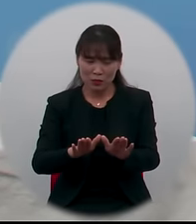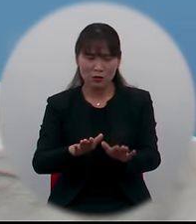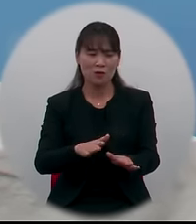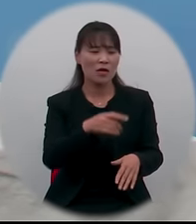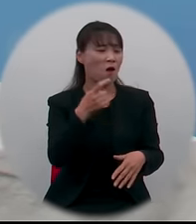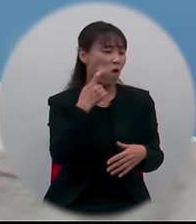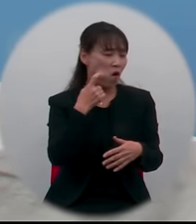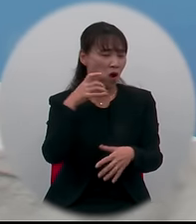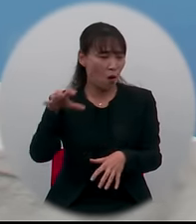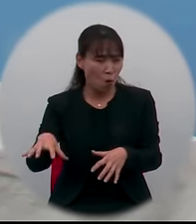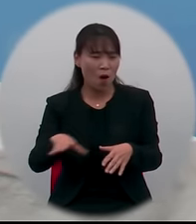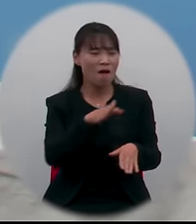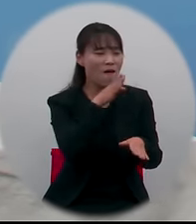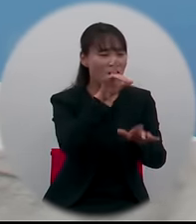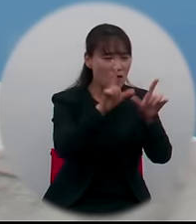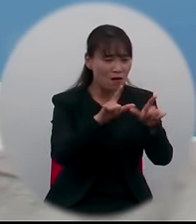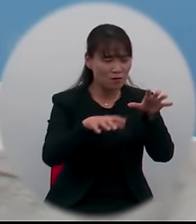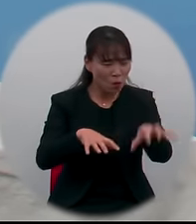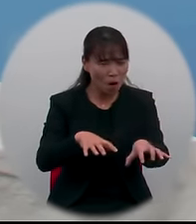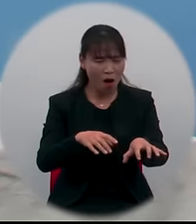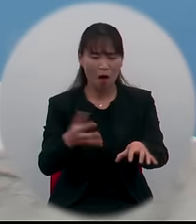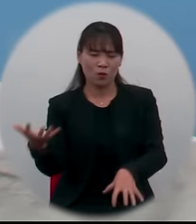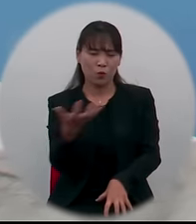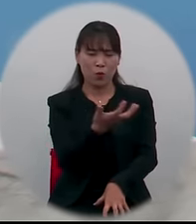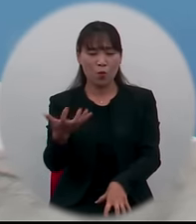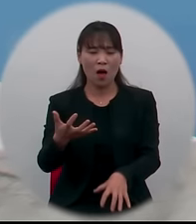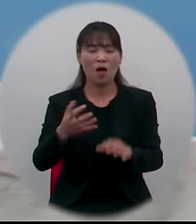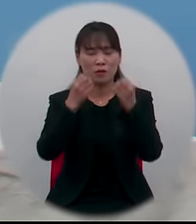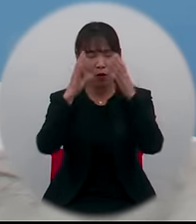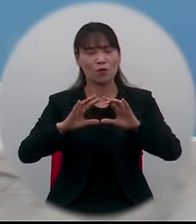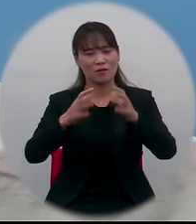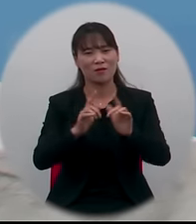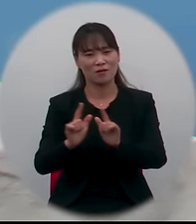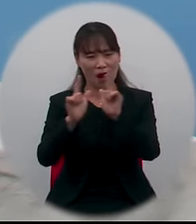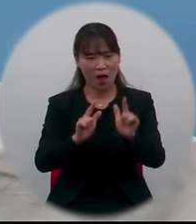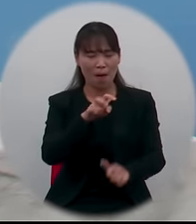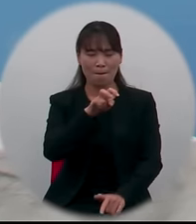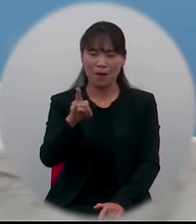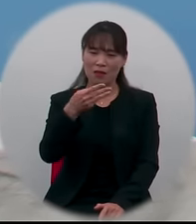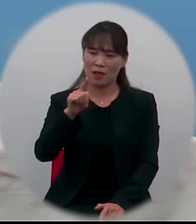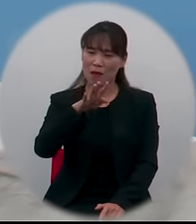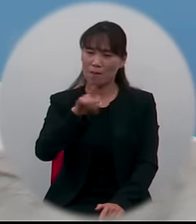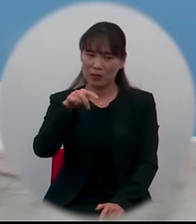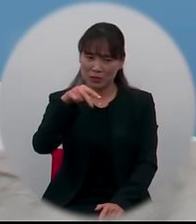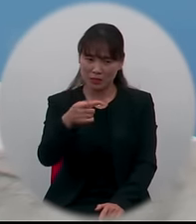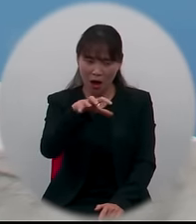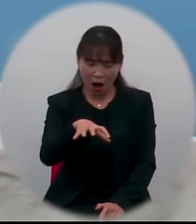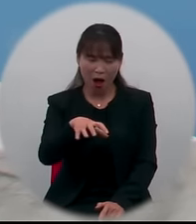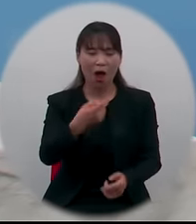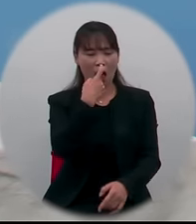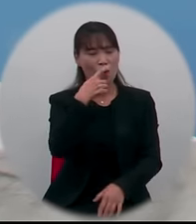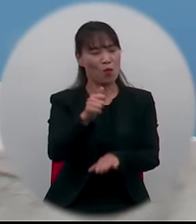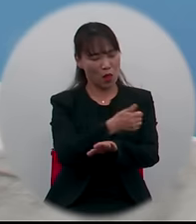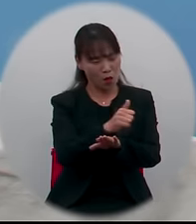현실과 가상 공간을 실시간으로 넘나들며 새로운 세상을 살아갑니다 메타버스 공간 안에서 학원을 다니고